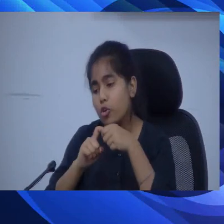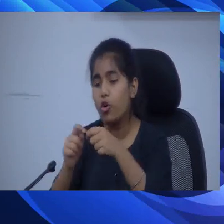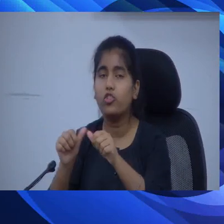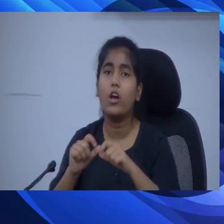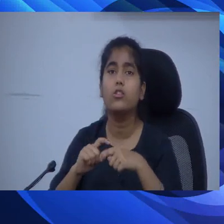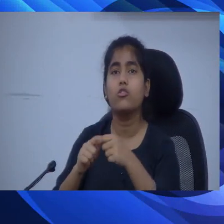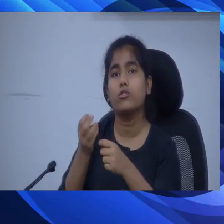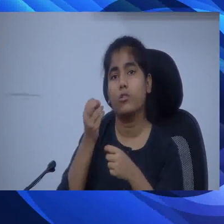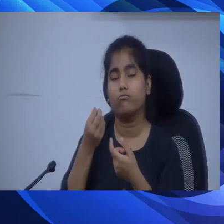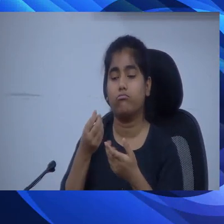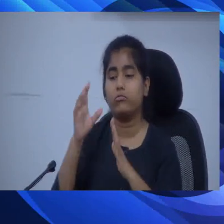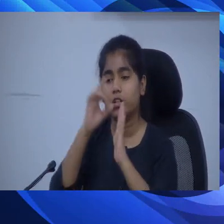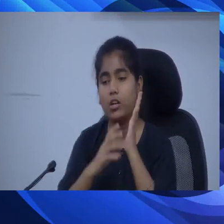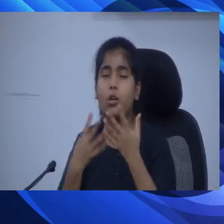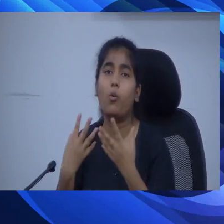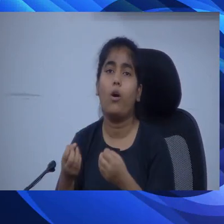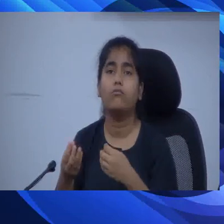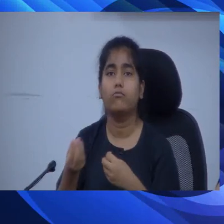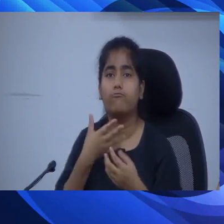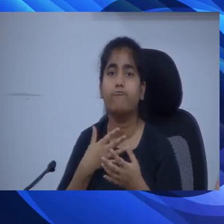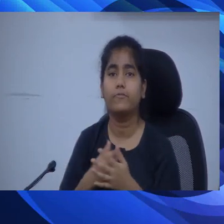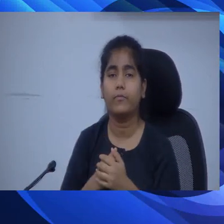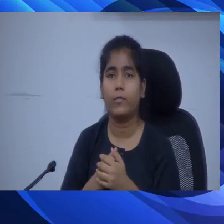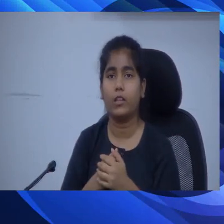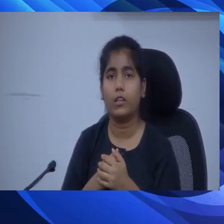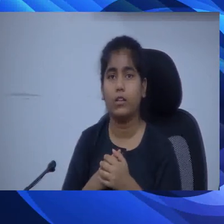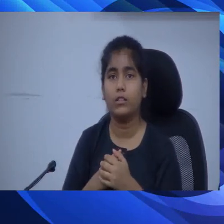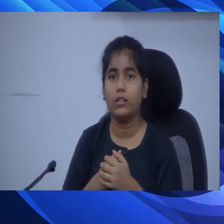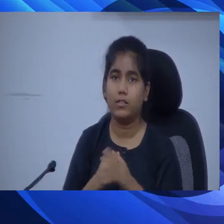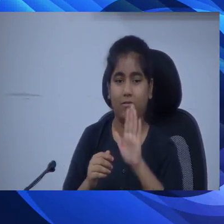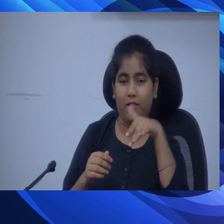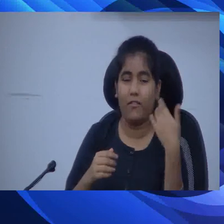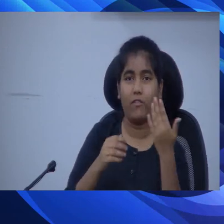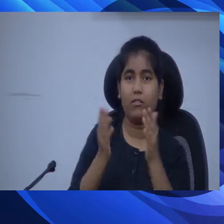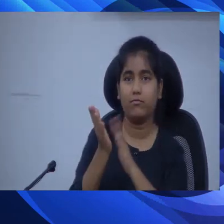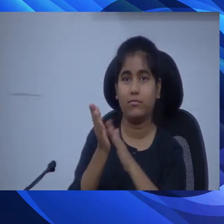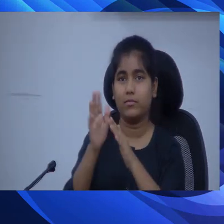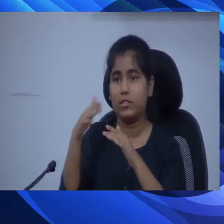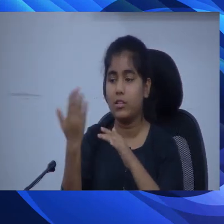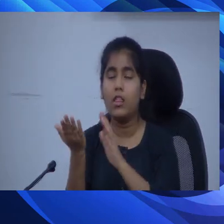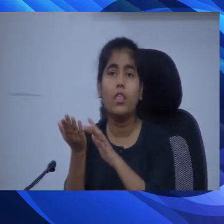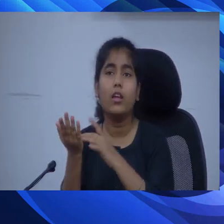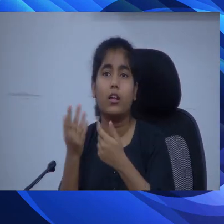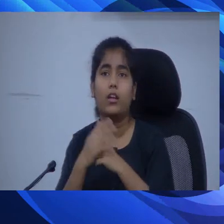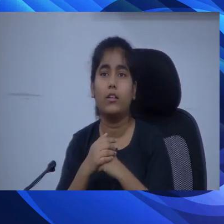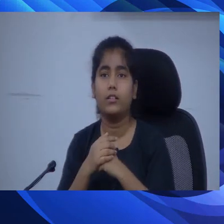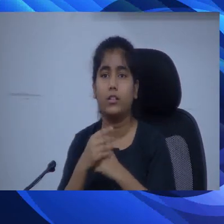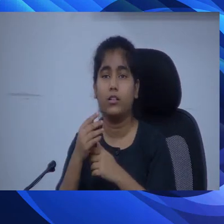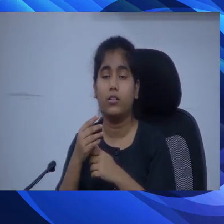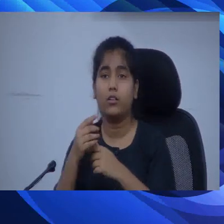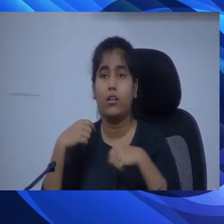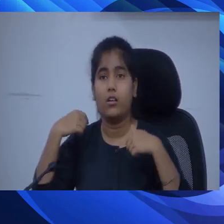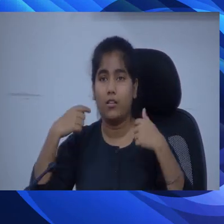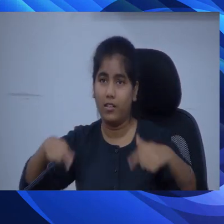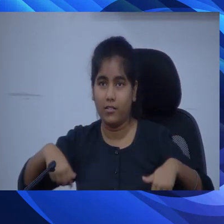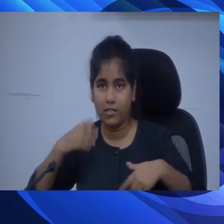उतनी ही सुविधा होनी चाहिए कि वो भी अपना प्रश्न रख पाए और अपनी इन्फॉर्मेशन गैदर कर पाए। फॉर इंस्टेंस, जब नॉर्मल आप जो फोटोग्राफ राइट साइड में